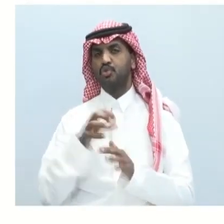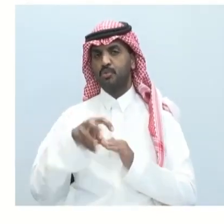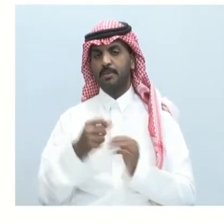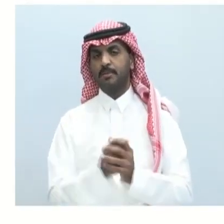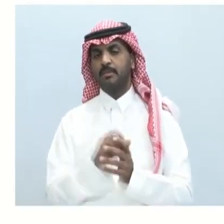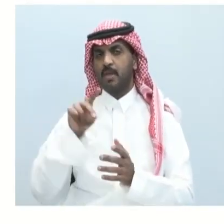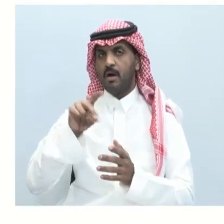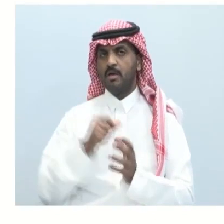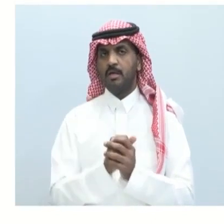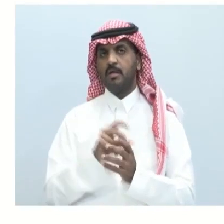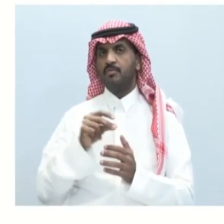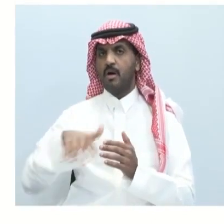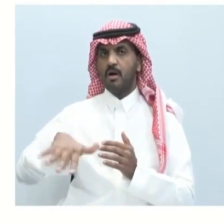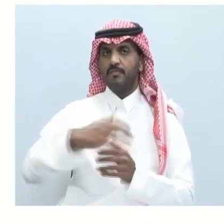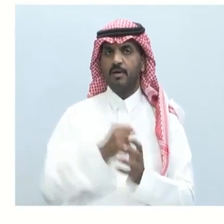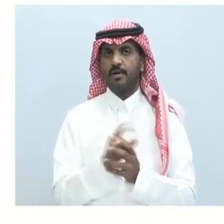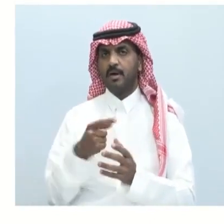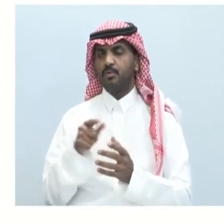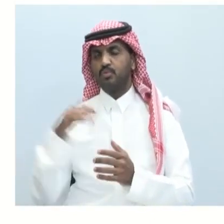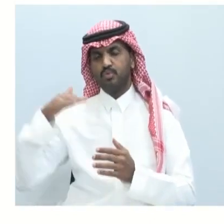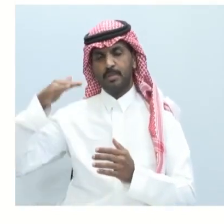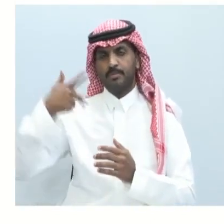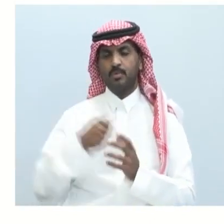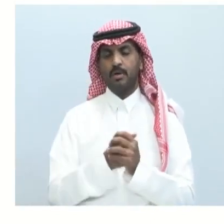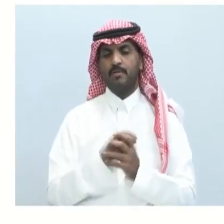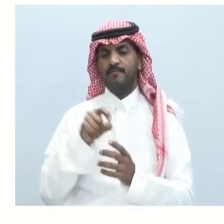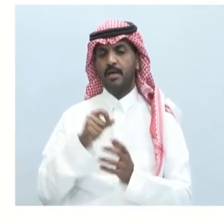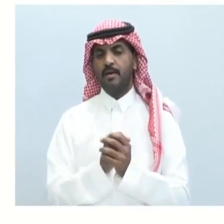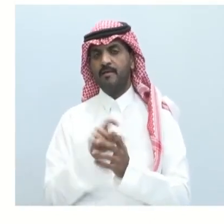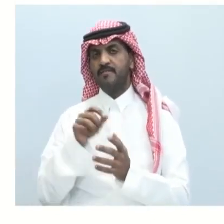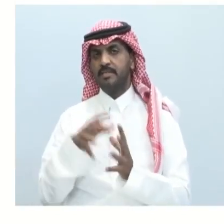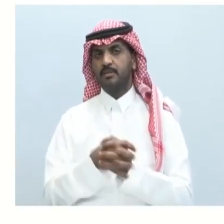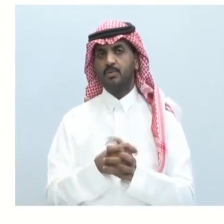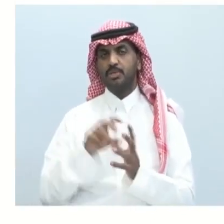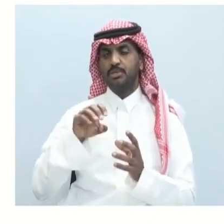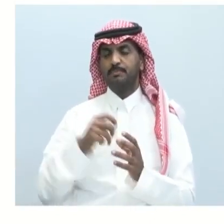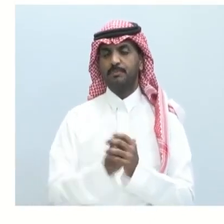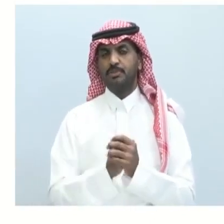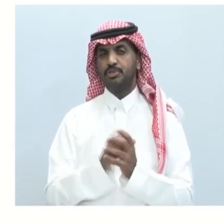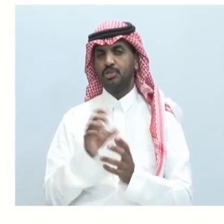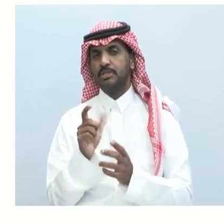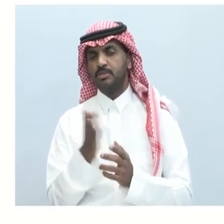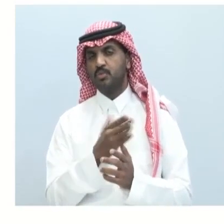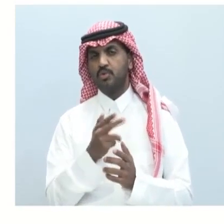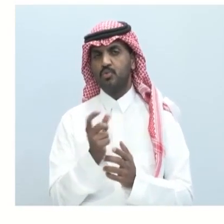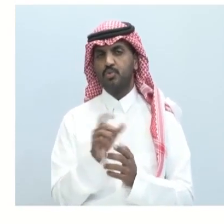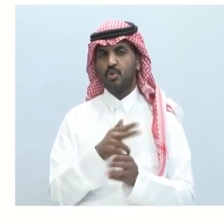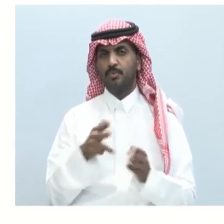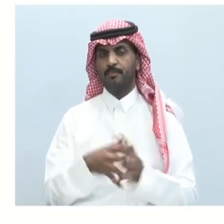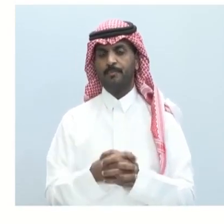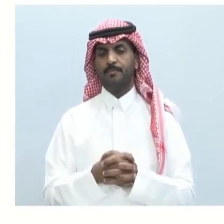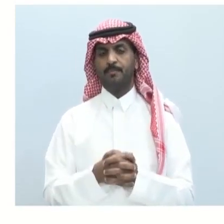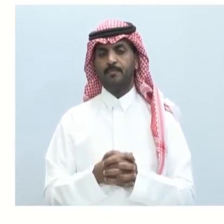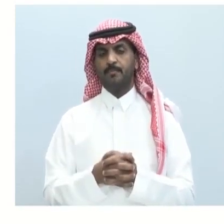الطاء الطائفه والراء رتبه والفاء فصيله والجيم جنس والنون نوع